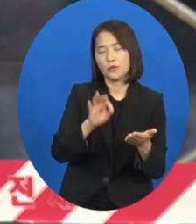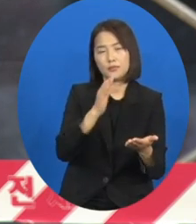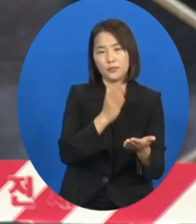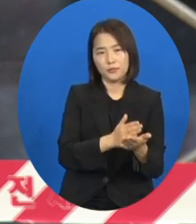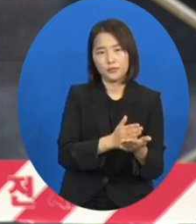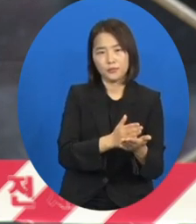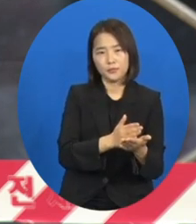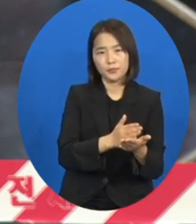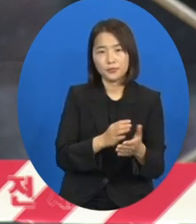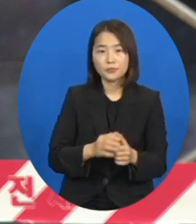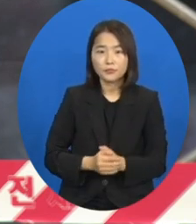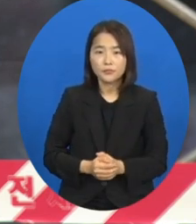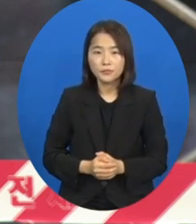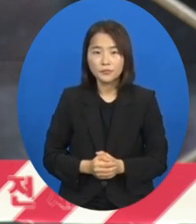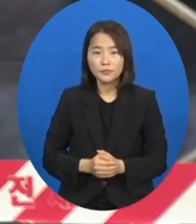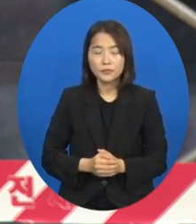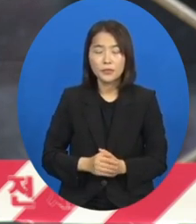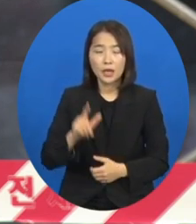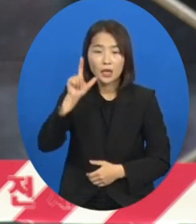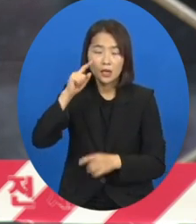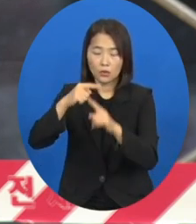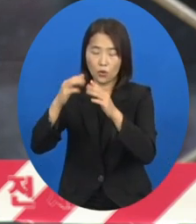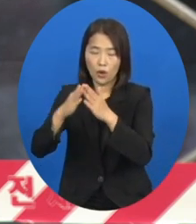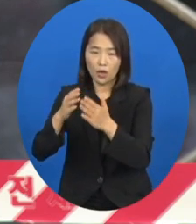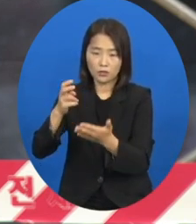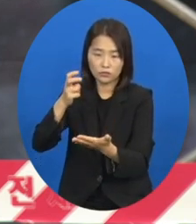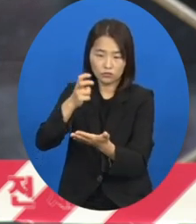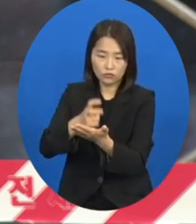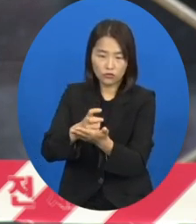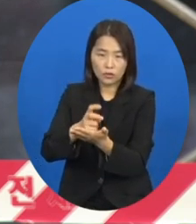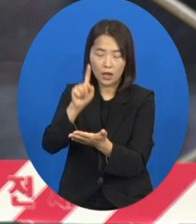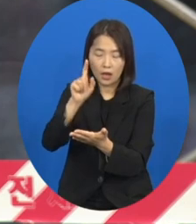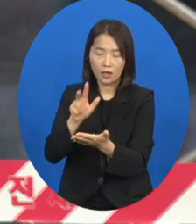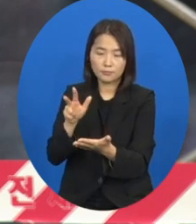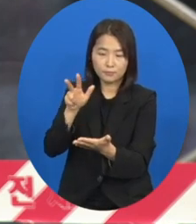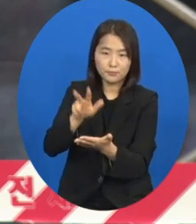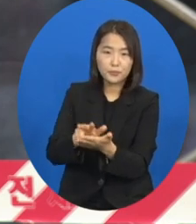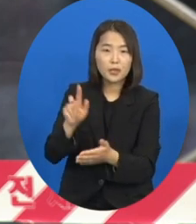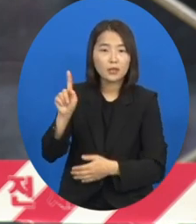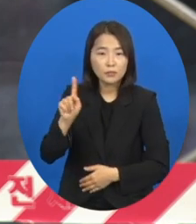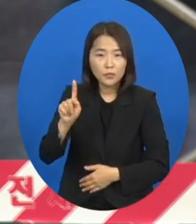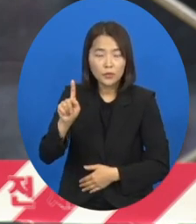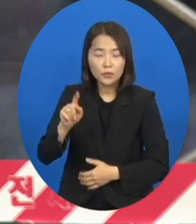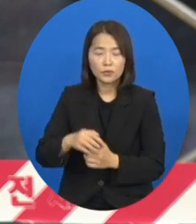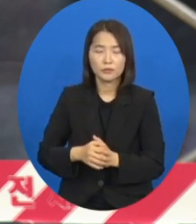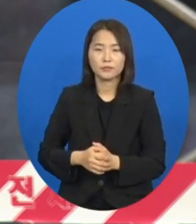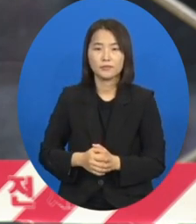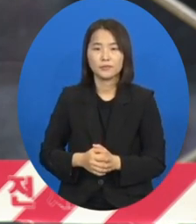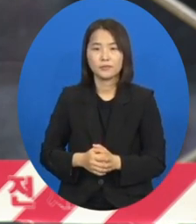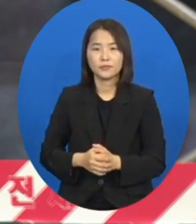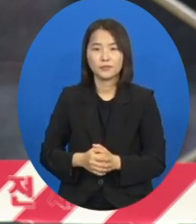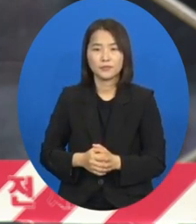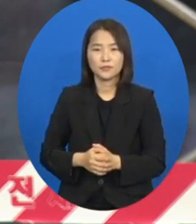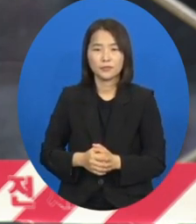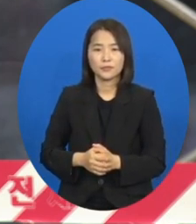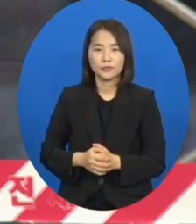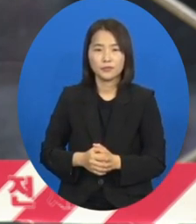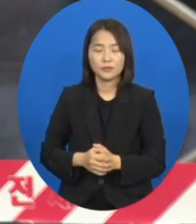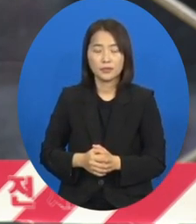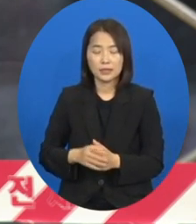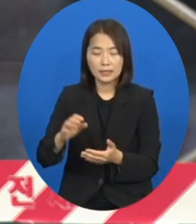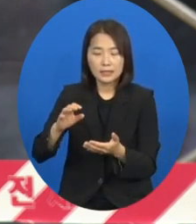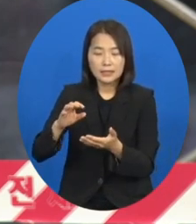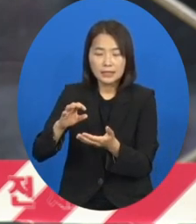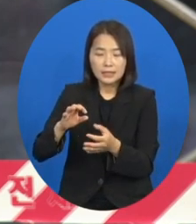그리고 갈래교회 규정에 한 가지 규정을 명문화시켰습니다. 갈래교회 규정에 10%